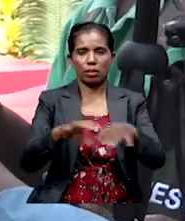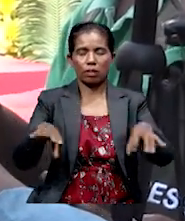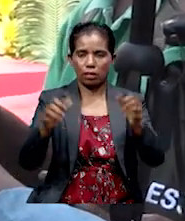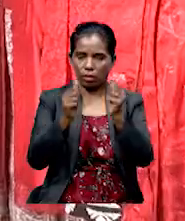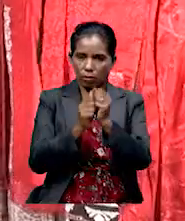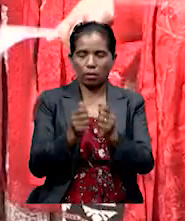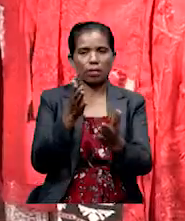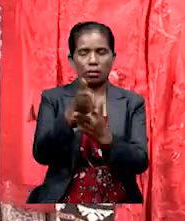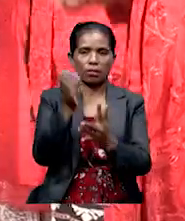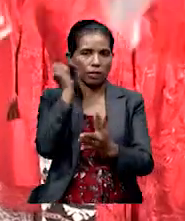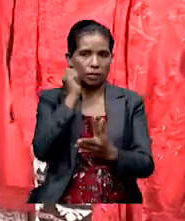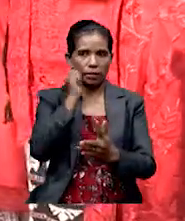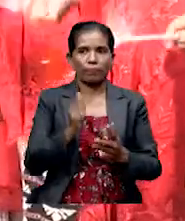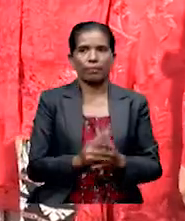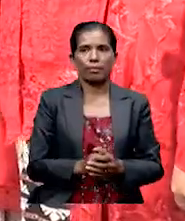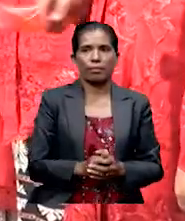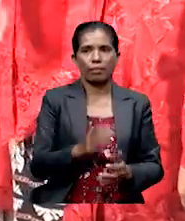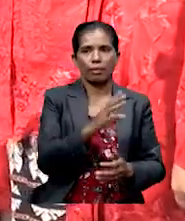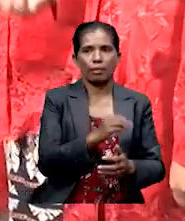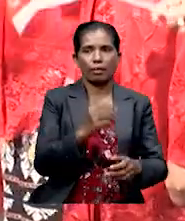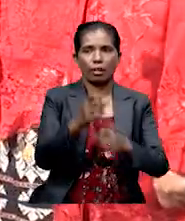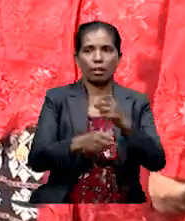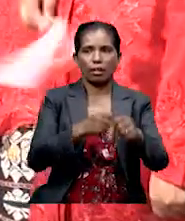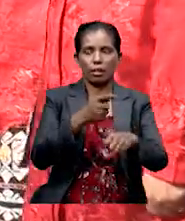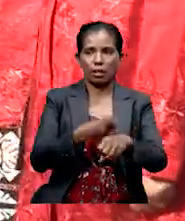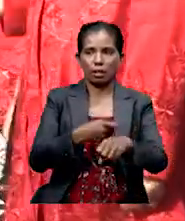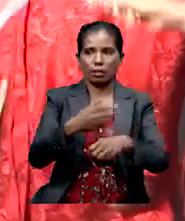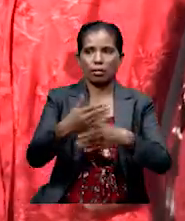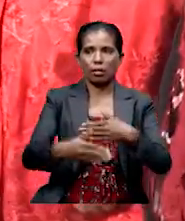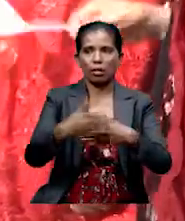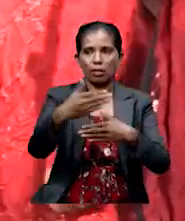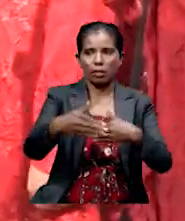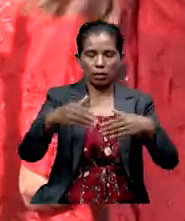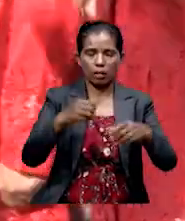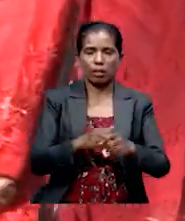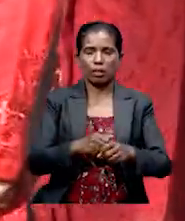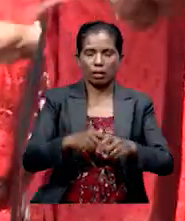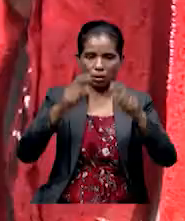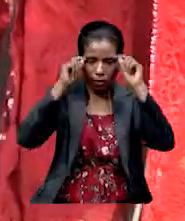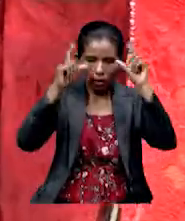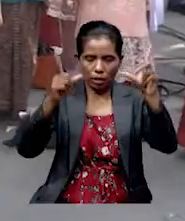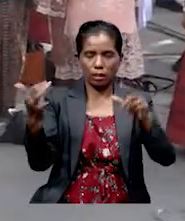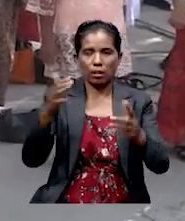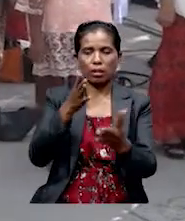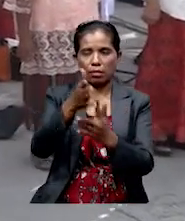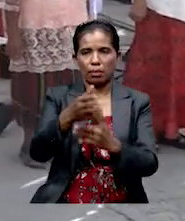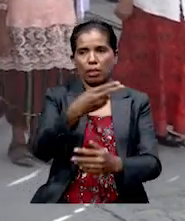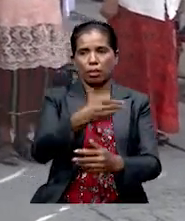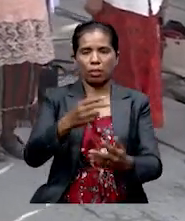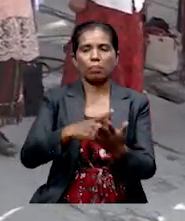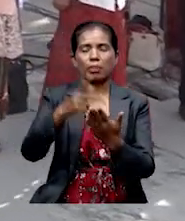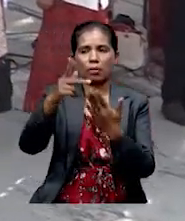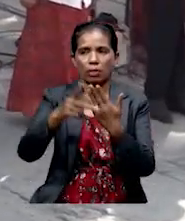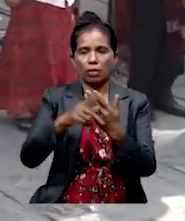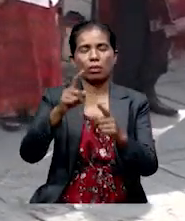ASEAN. Waktu Dorinu Satutan, ia tempo barak seluruh diplomata Timor Leste sira ba iha Indonesia atau tir programa